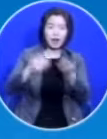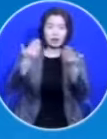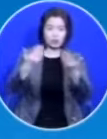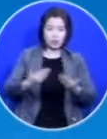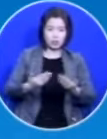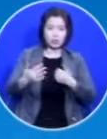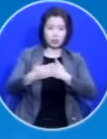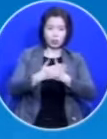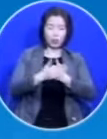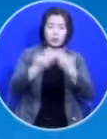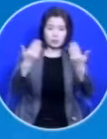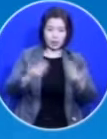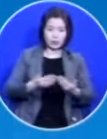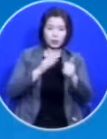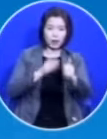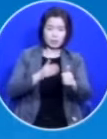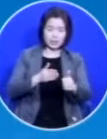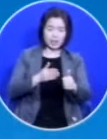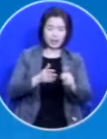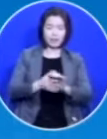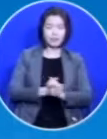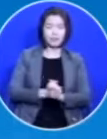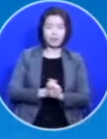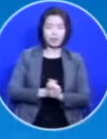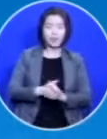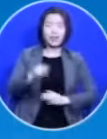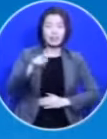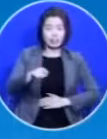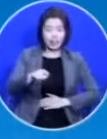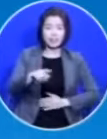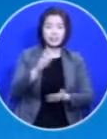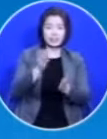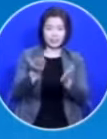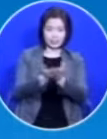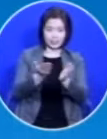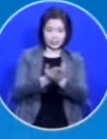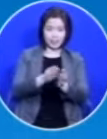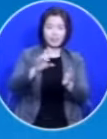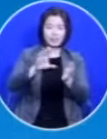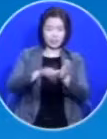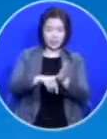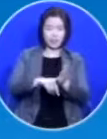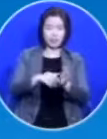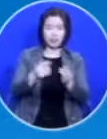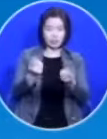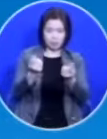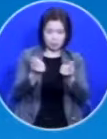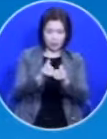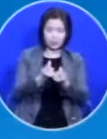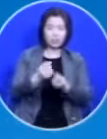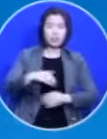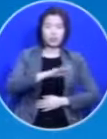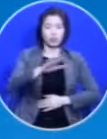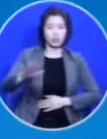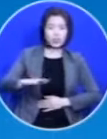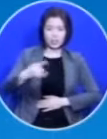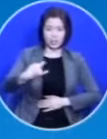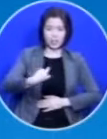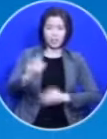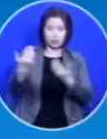받도록 합시다 딱 그때에 맞는 은혜를 예수님은 지금도 우리에게